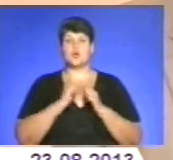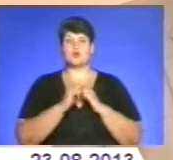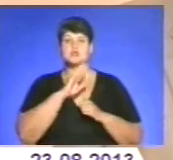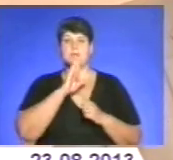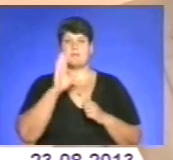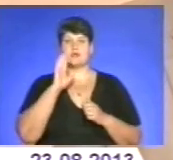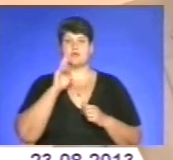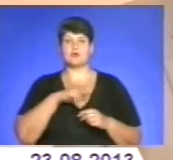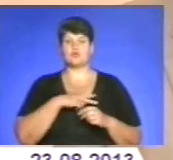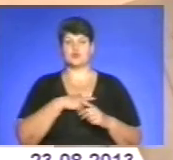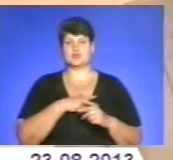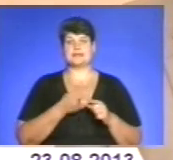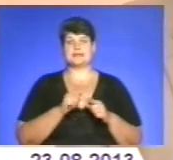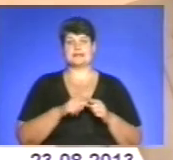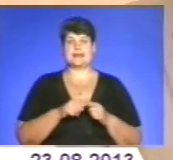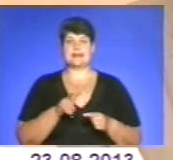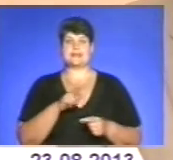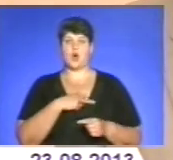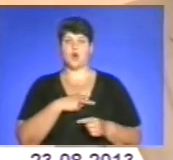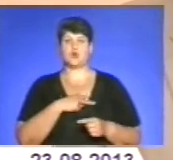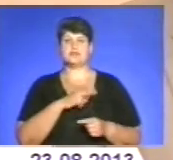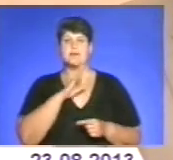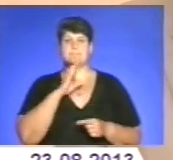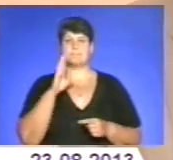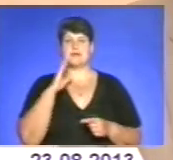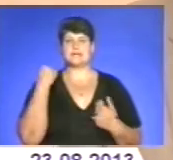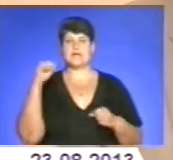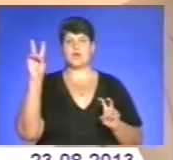врученні високої нагороди мати